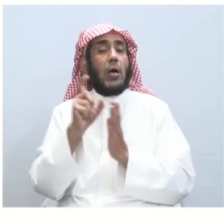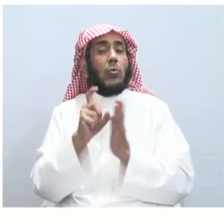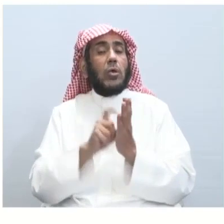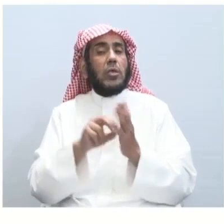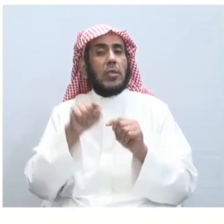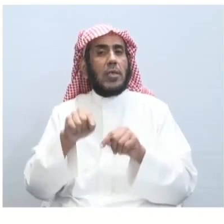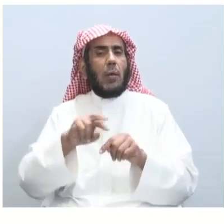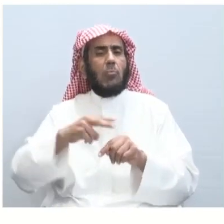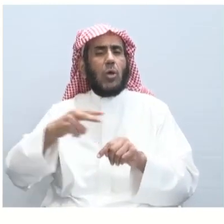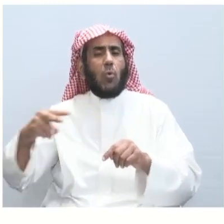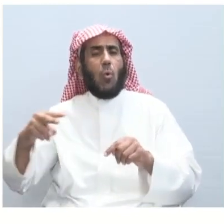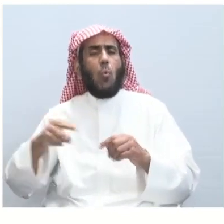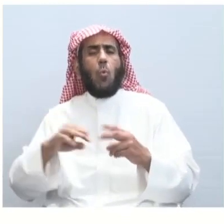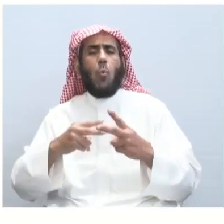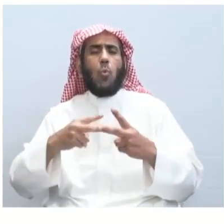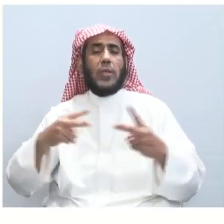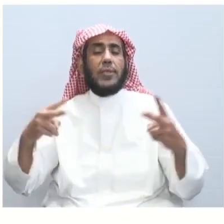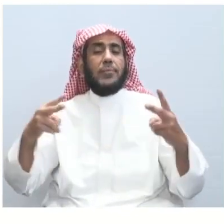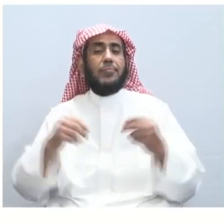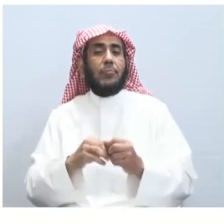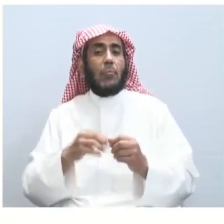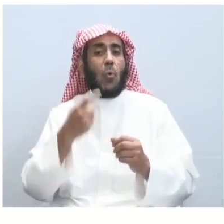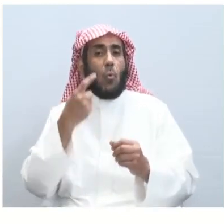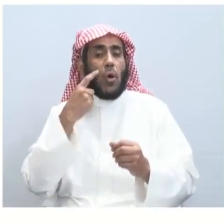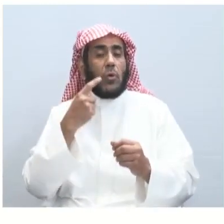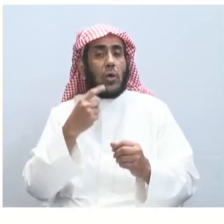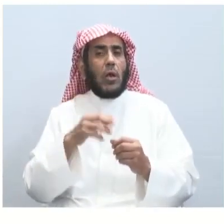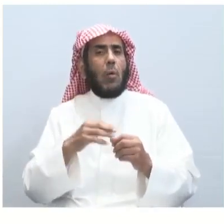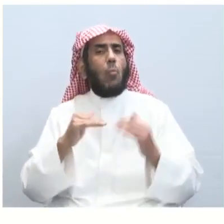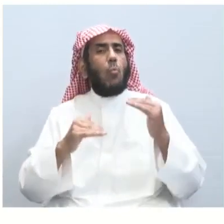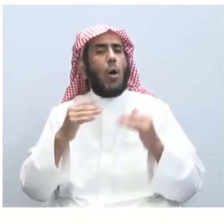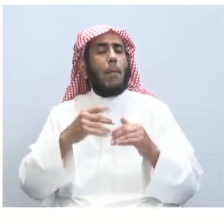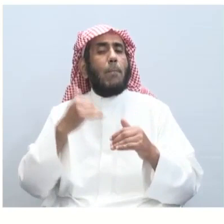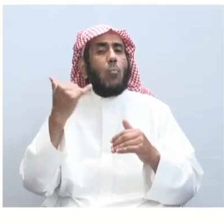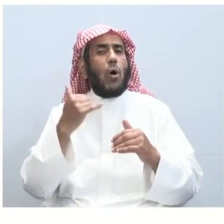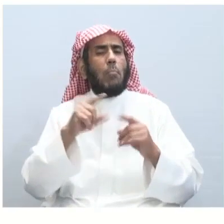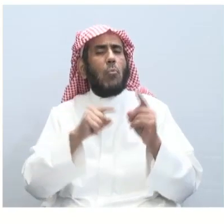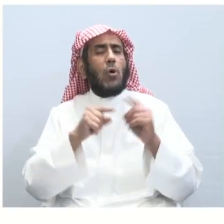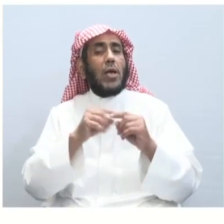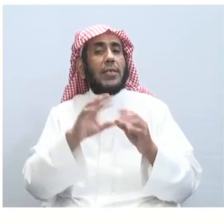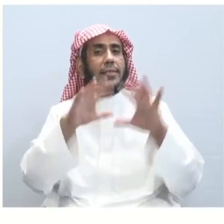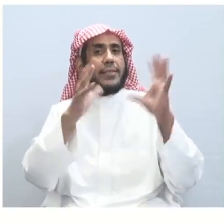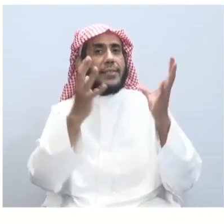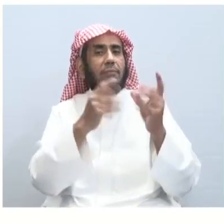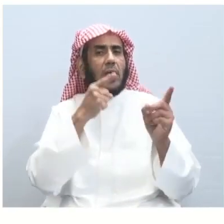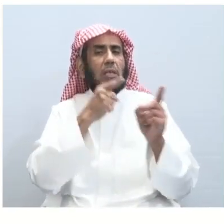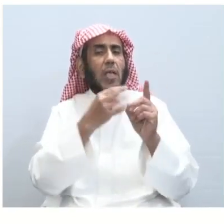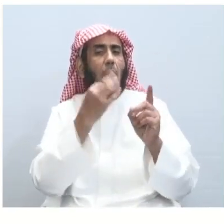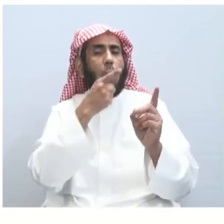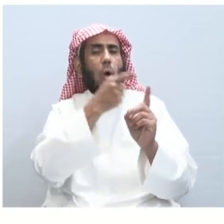انها متنوعه ومتعدده وينظر الى معيار مهم وهي صفه المخاطب بالقواعد